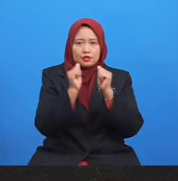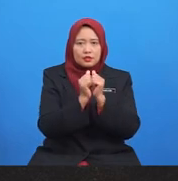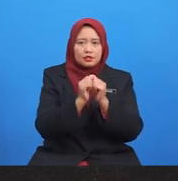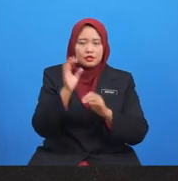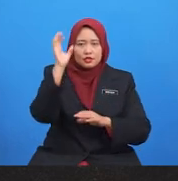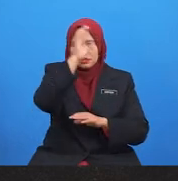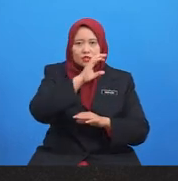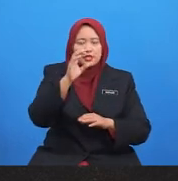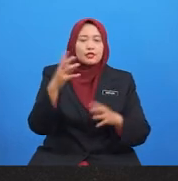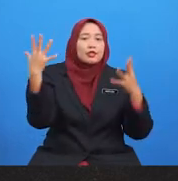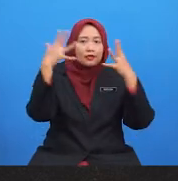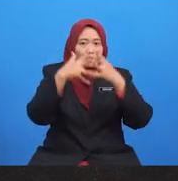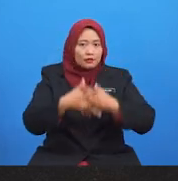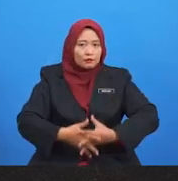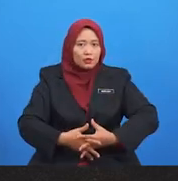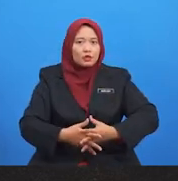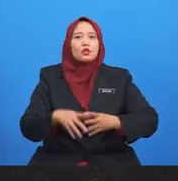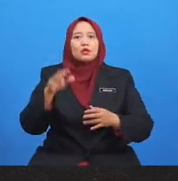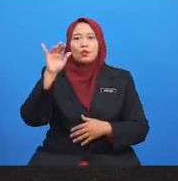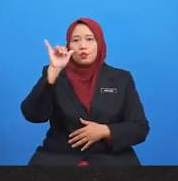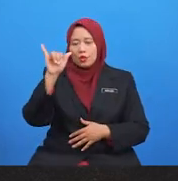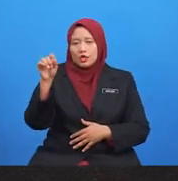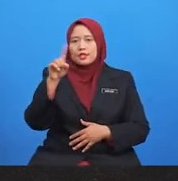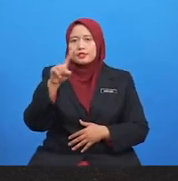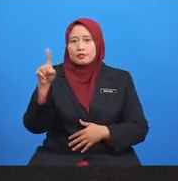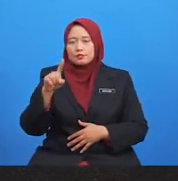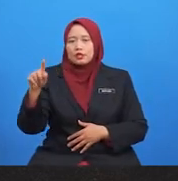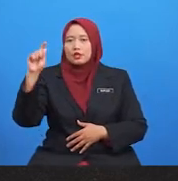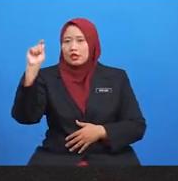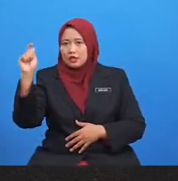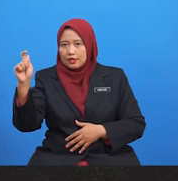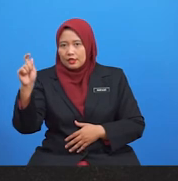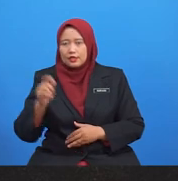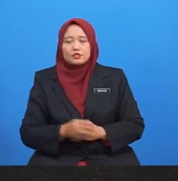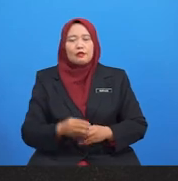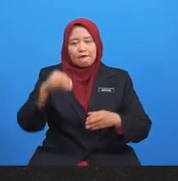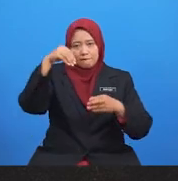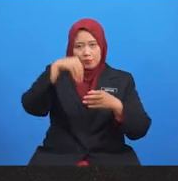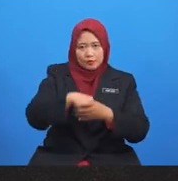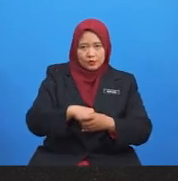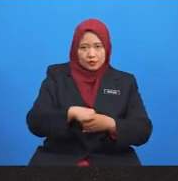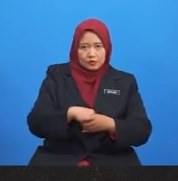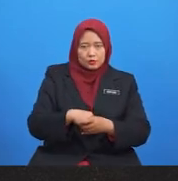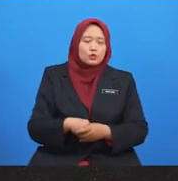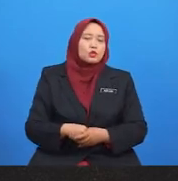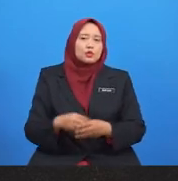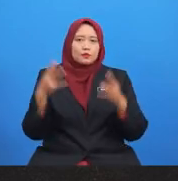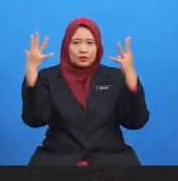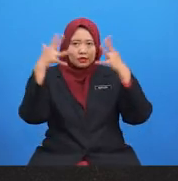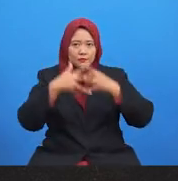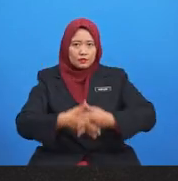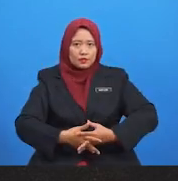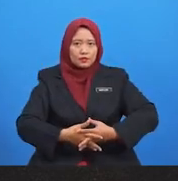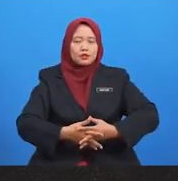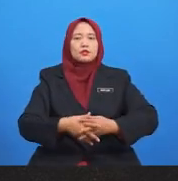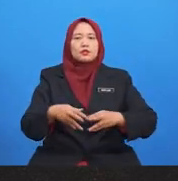kamiran bagi persamaan Y sama dengan X. Masukkan Y sama dengan X ke dalam rumus